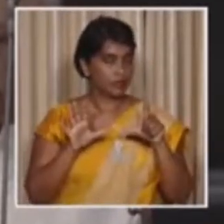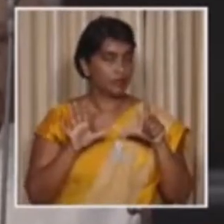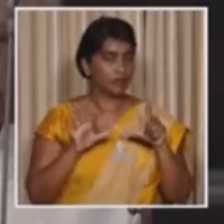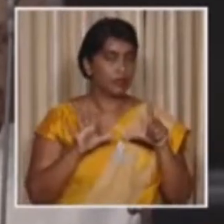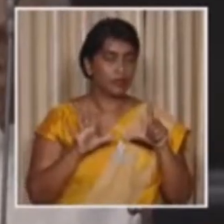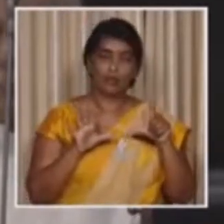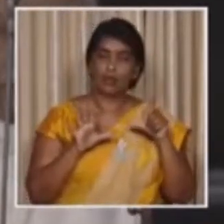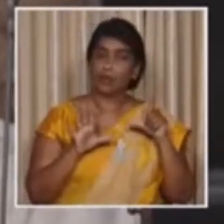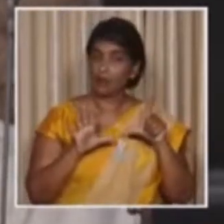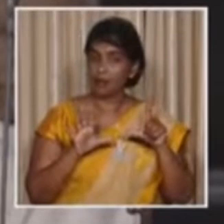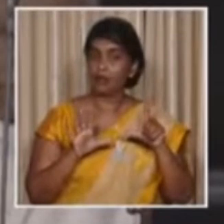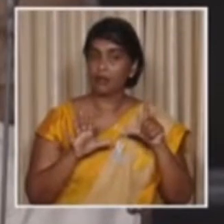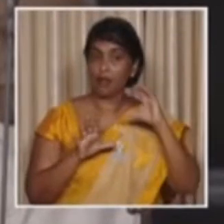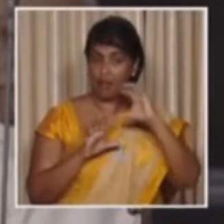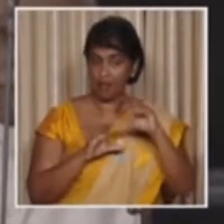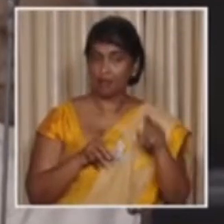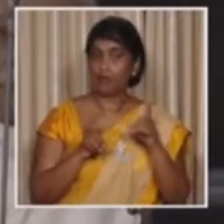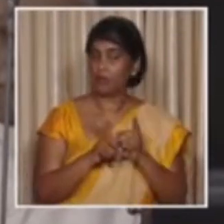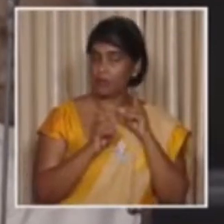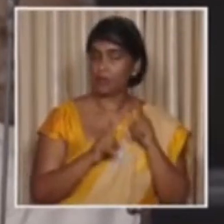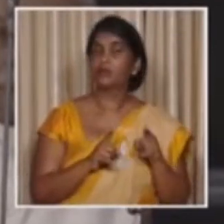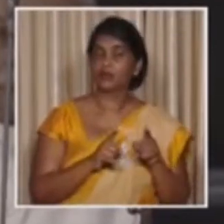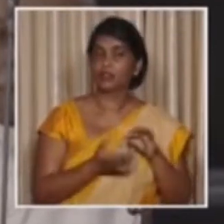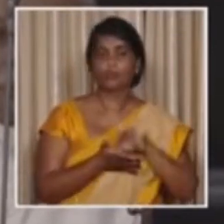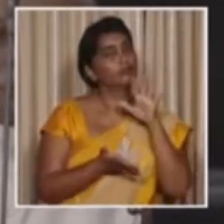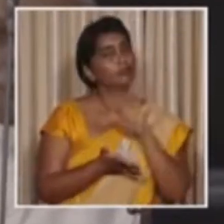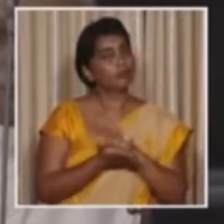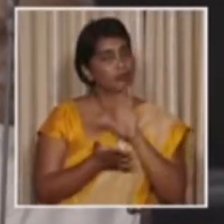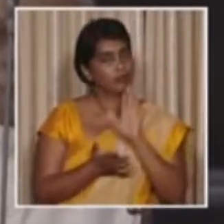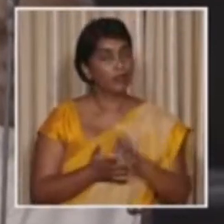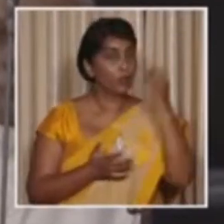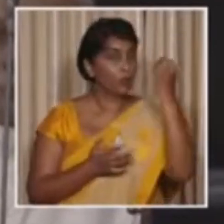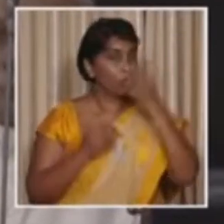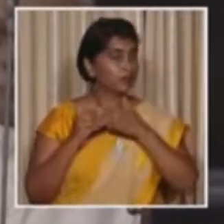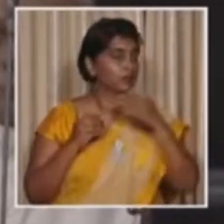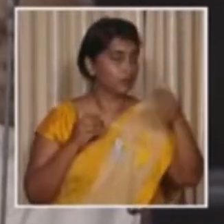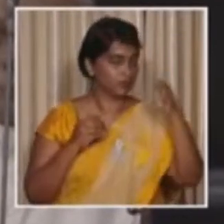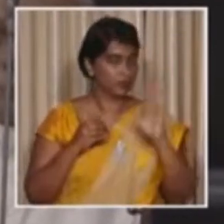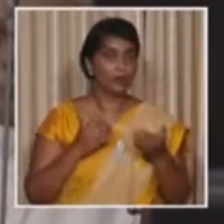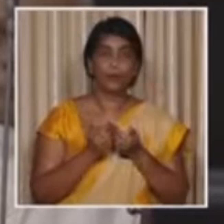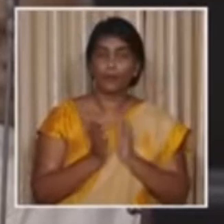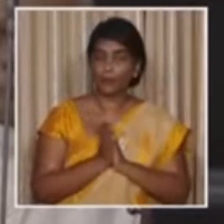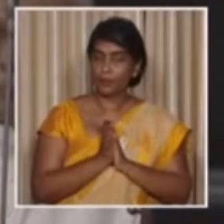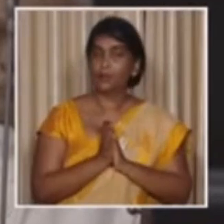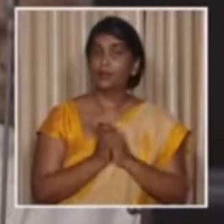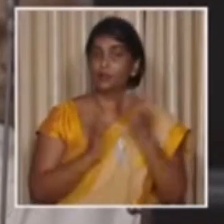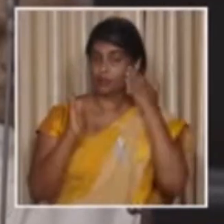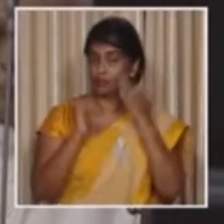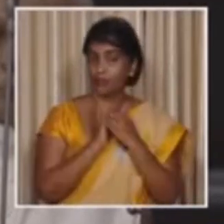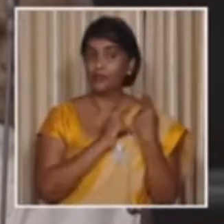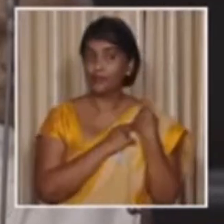රෝමන් 7 වන වන පරිච්ඡේදයට අනුකූලව ස්ථාපිත කරනු ලබන දිනය තෙක්ම තම අදාළ